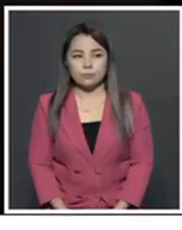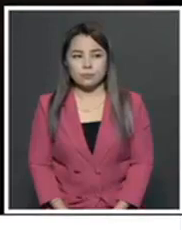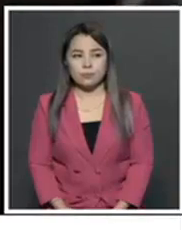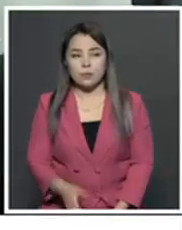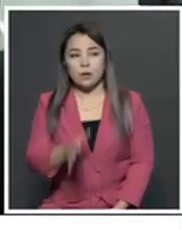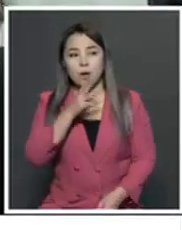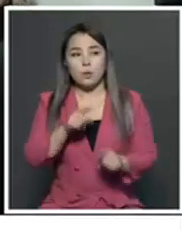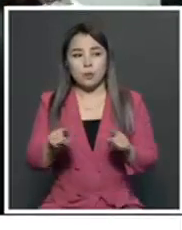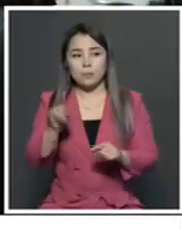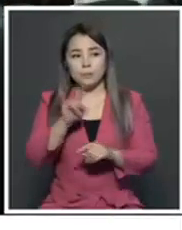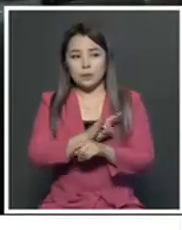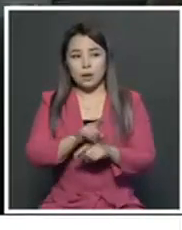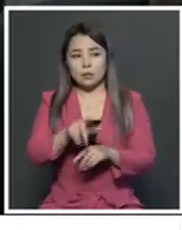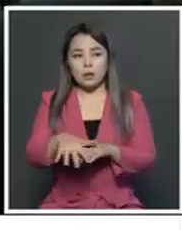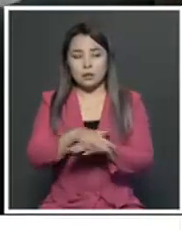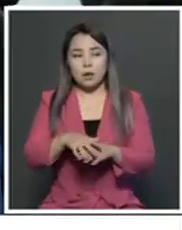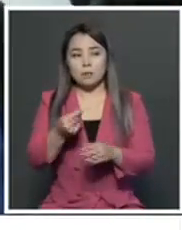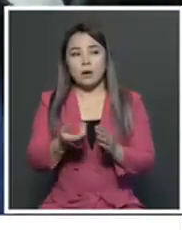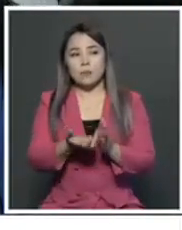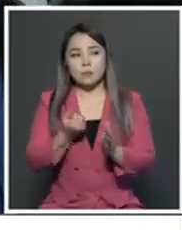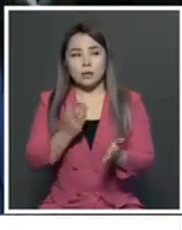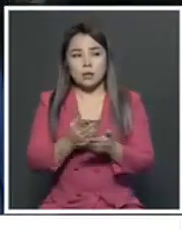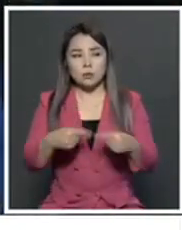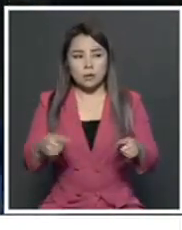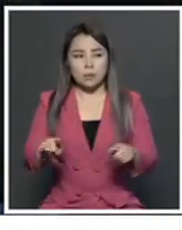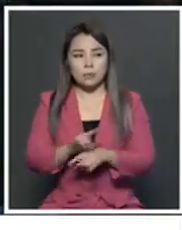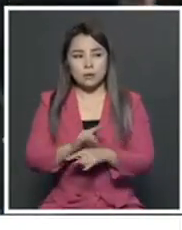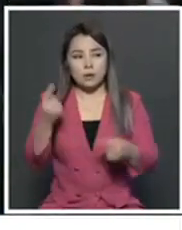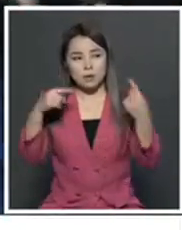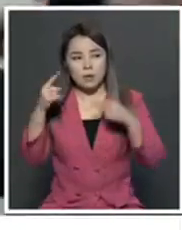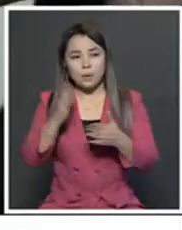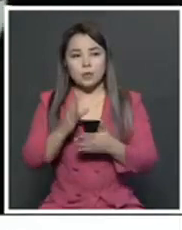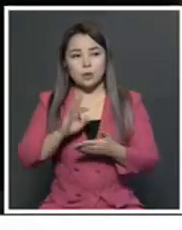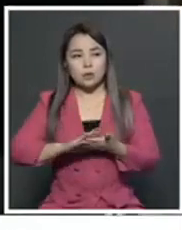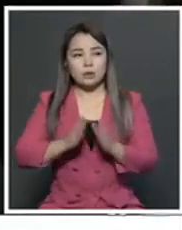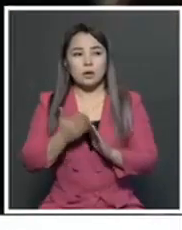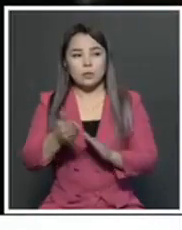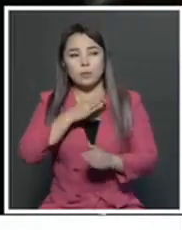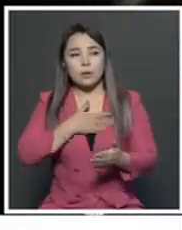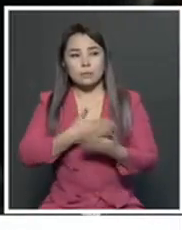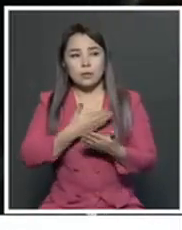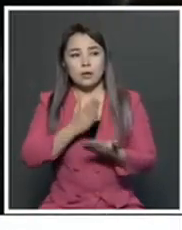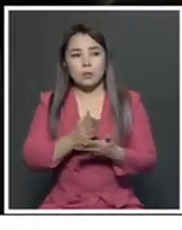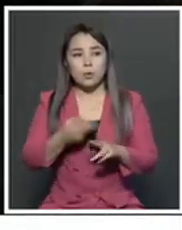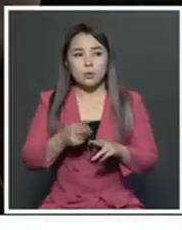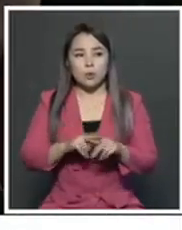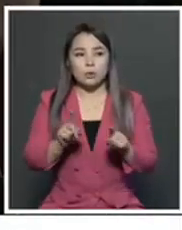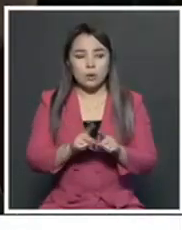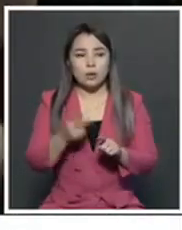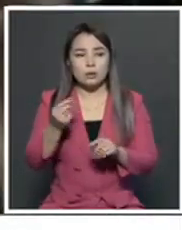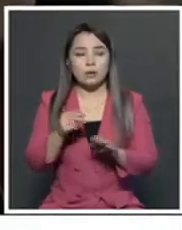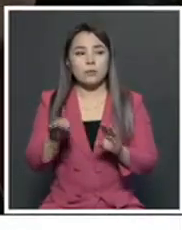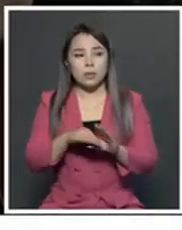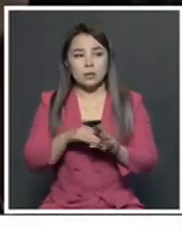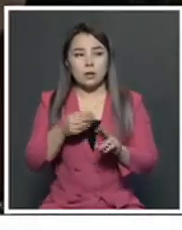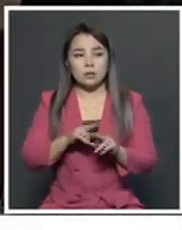Уақыт өткен сайын алаяқтар адамдардан ақша алудың түрлі әдісін ойлап тауып жатыр. Олар әлеуметтік желіде де тым белсенді. Осы ретте елдің қаржылай сауатын